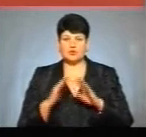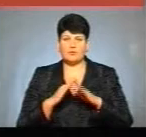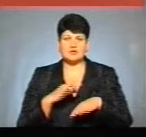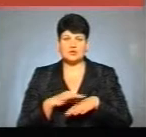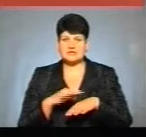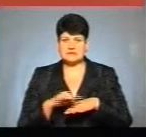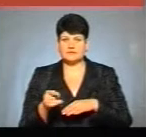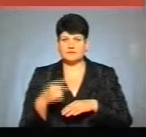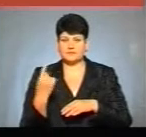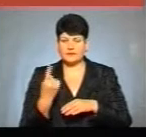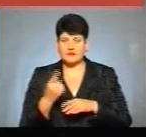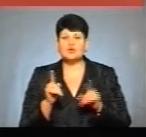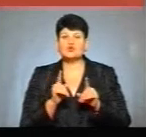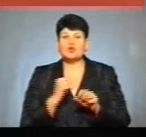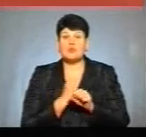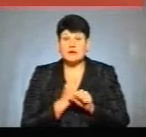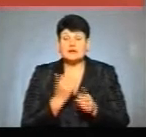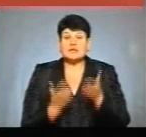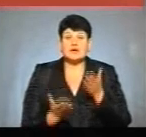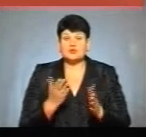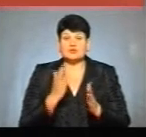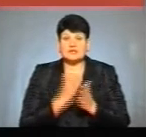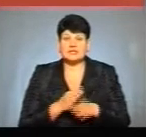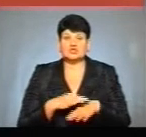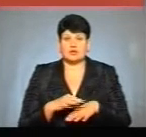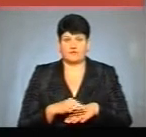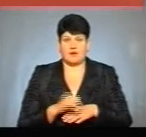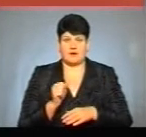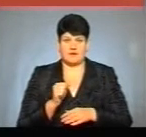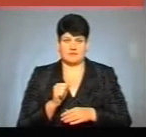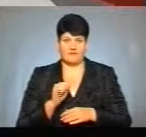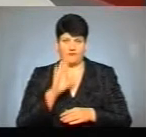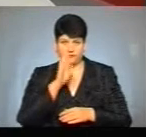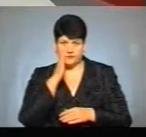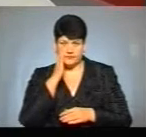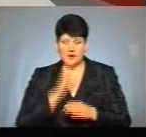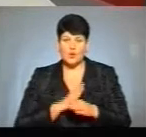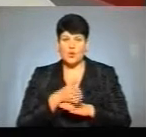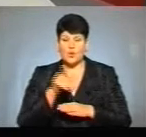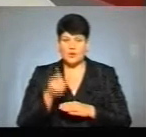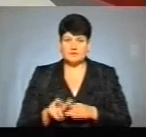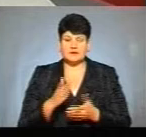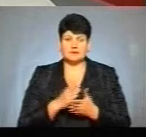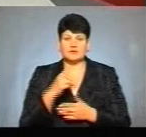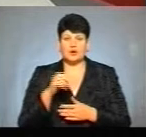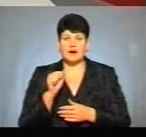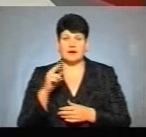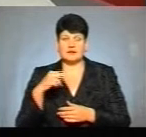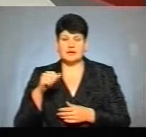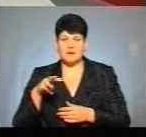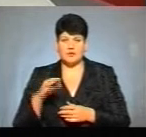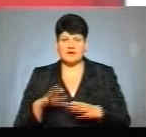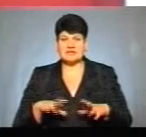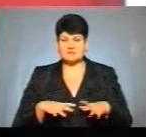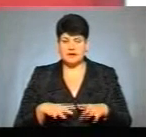на Тернопільщині та що робити, якщо ви стали жертвою агресора. Гостями студії є Дмитро Адамович, інспектор